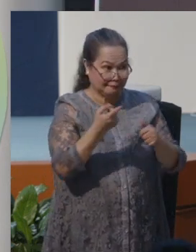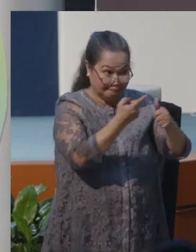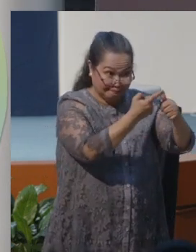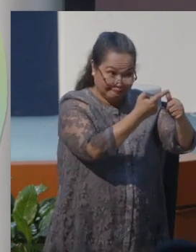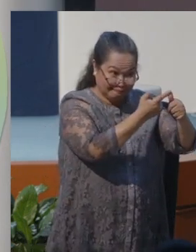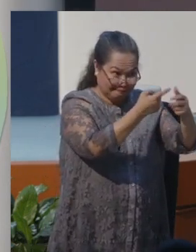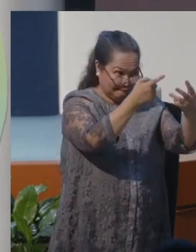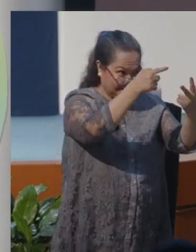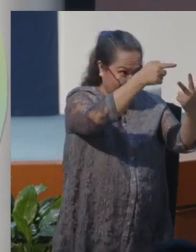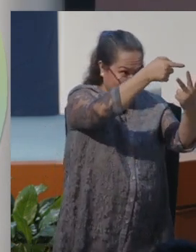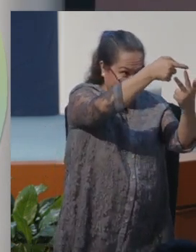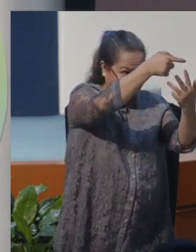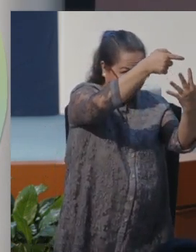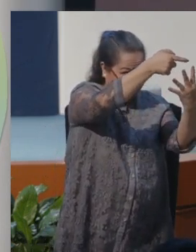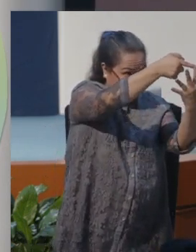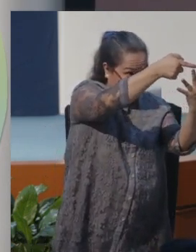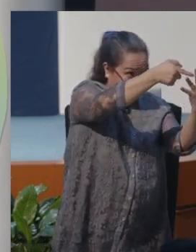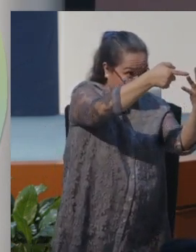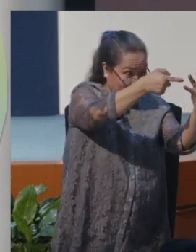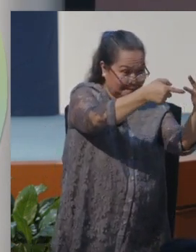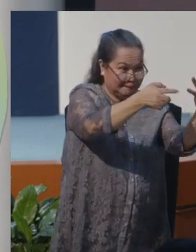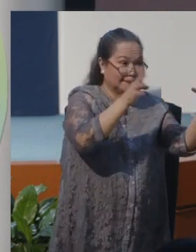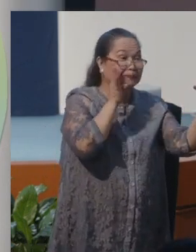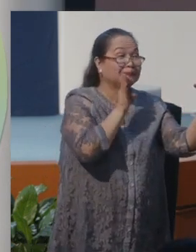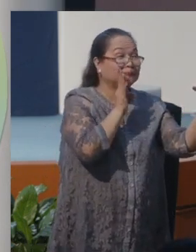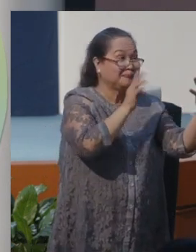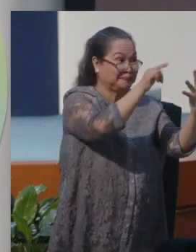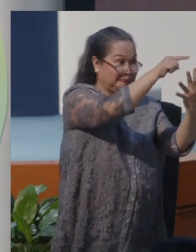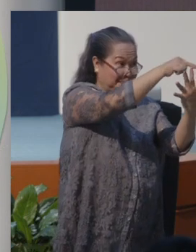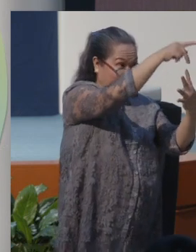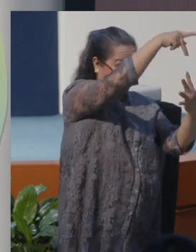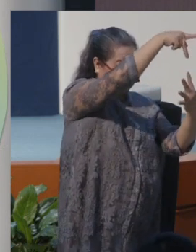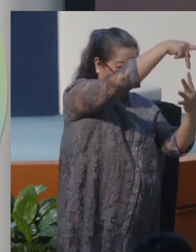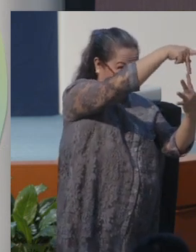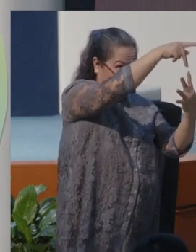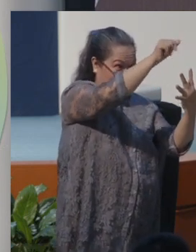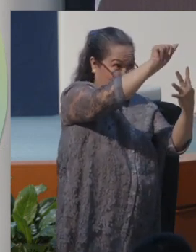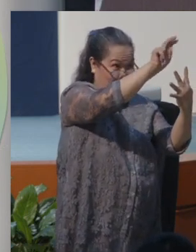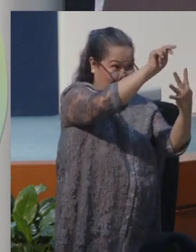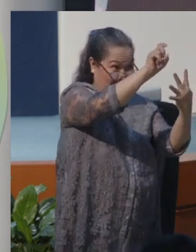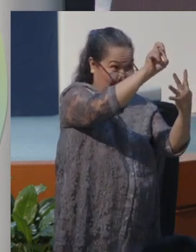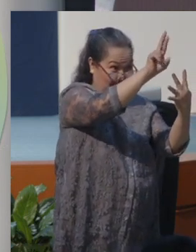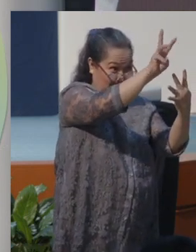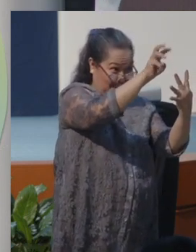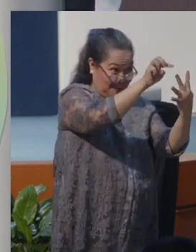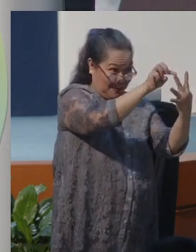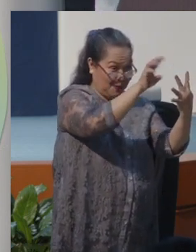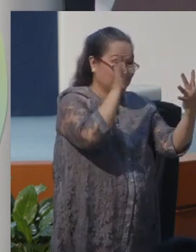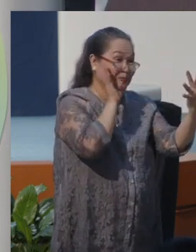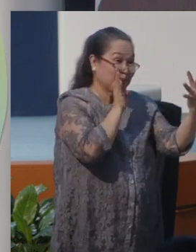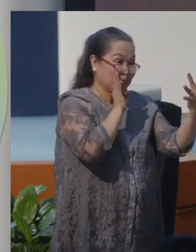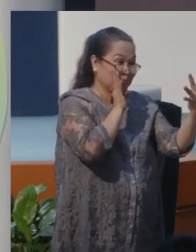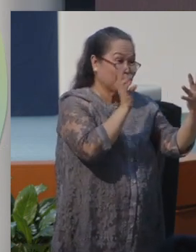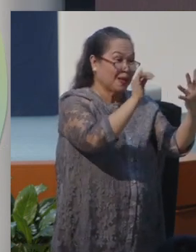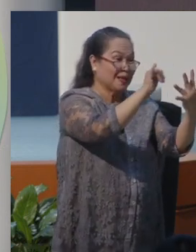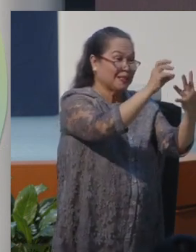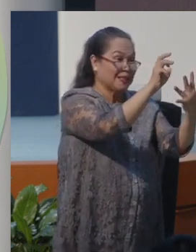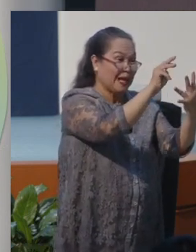4, magkakapatid po yon. Si Peter, si Andrew, magkapatid. Si James, si John,